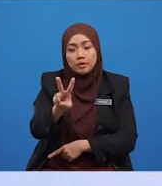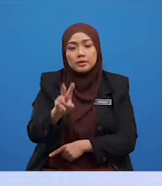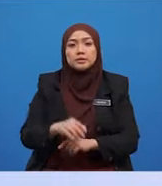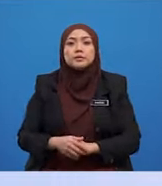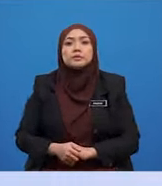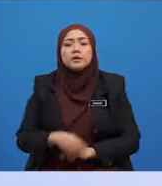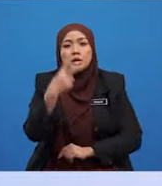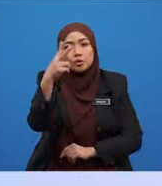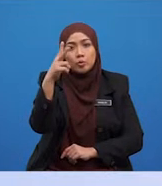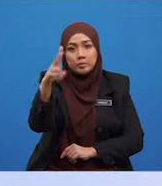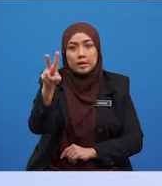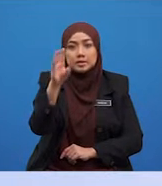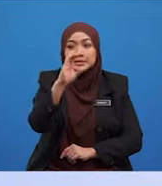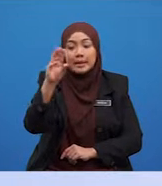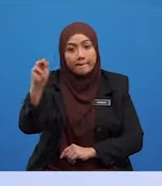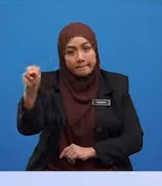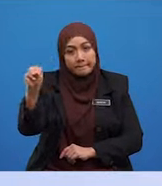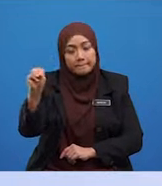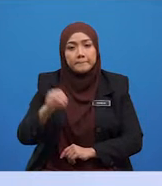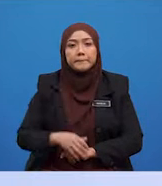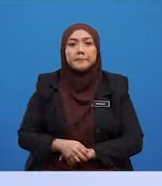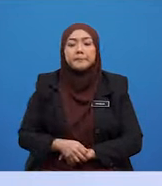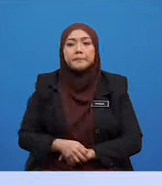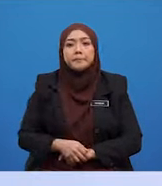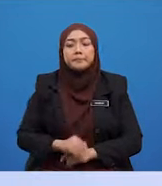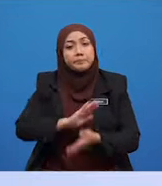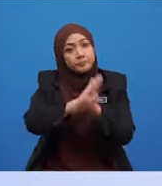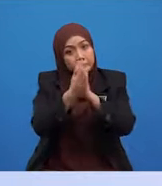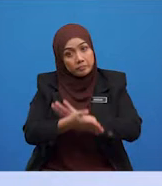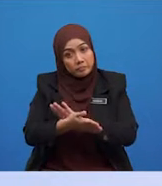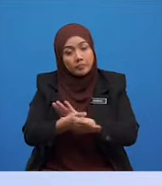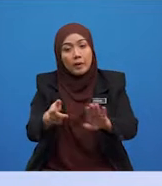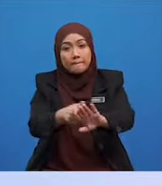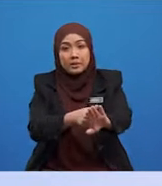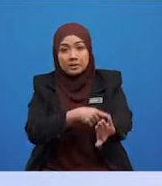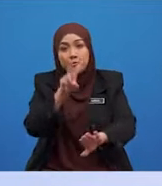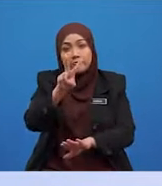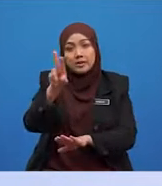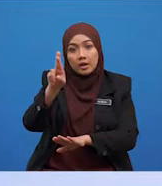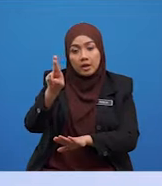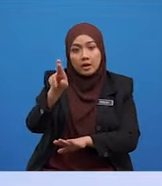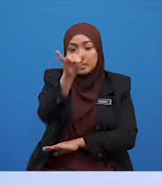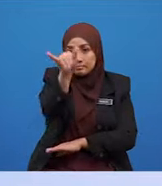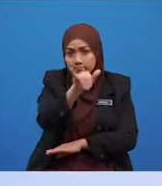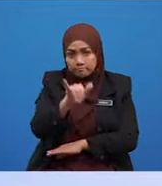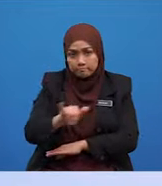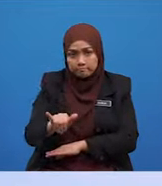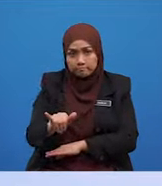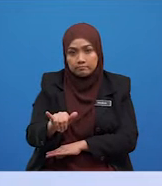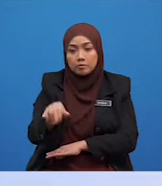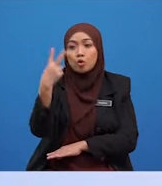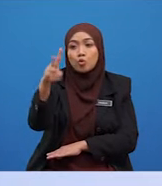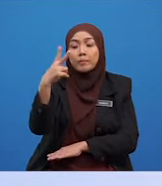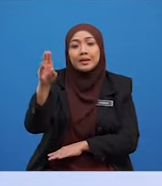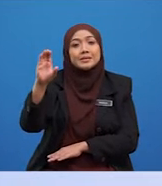sama dengan 12 cm. Oleh itu, panjang PR sama dengan 12